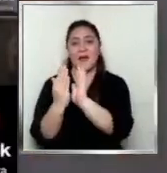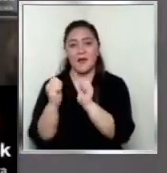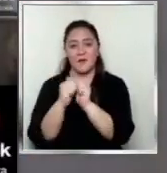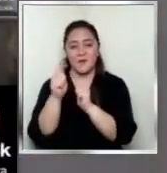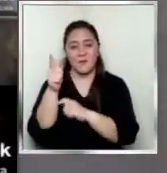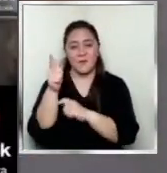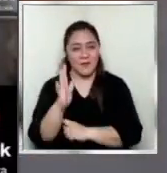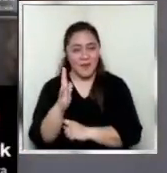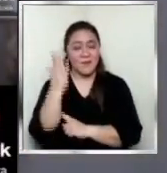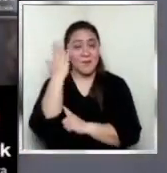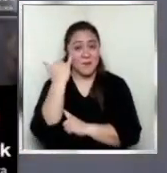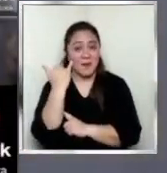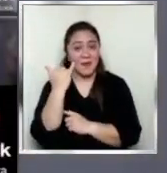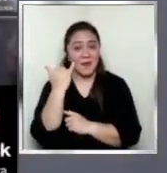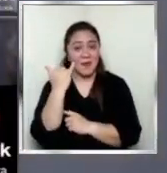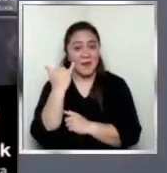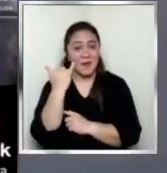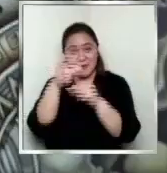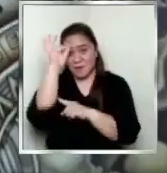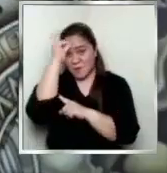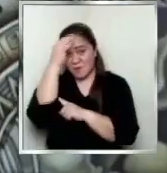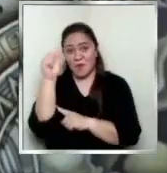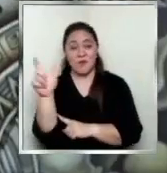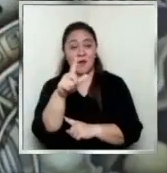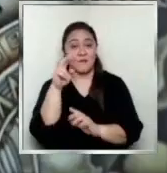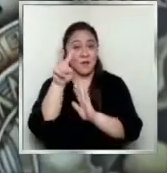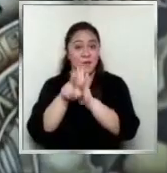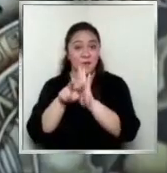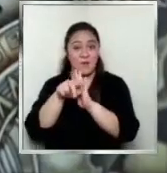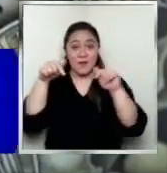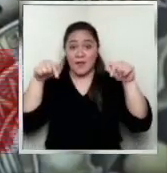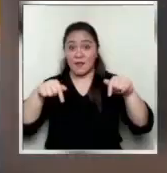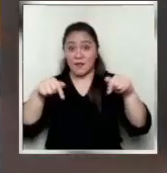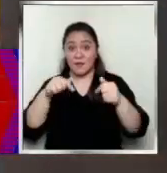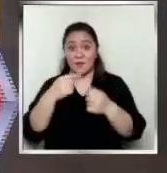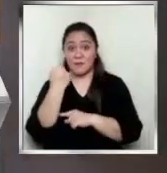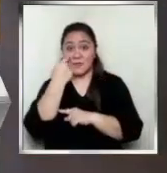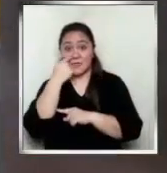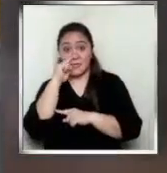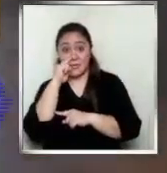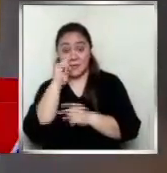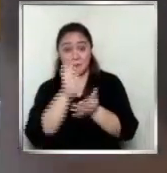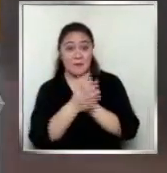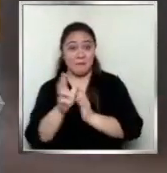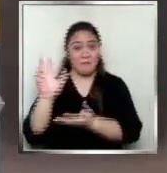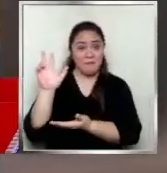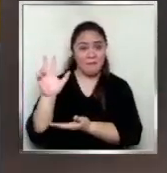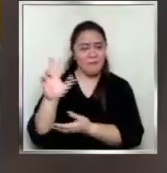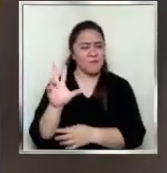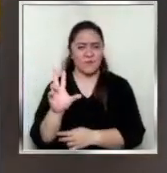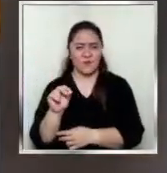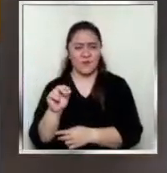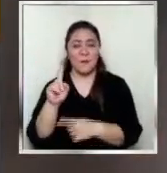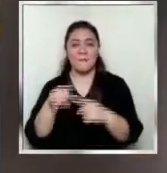din daw niyang ipaalam sa pamamagitan ng kanyang videos na hindi boring ang pagiging banal. Bagaman maraming relate at